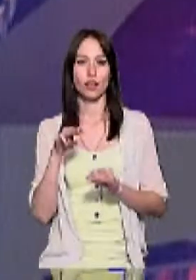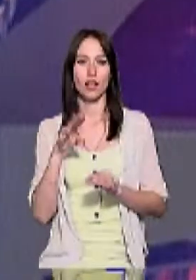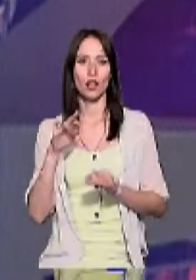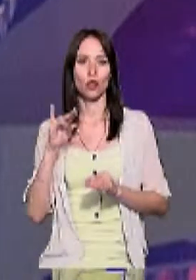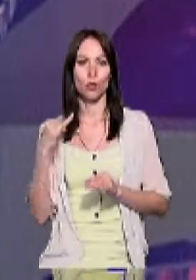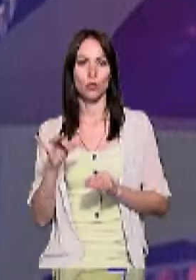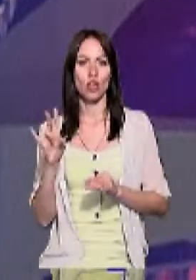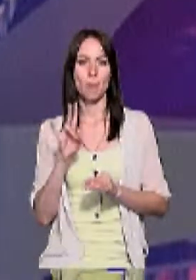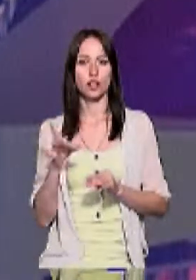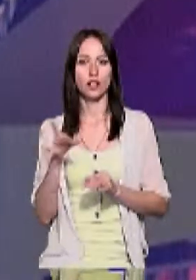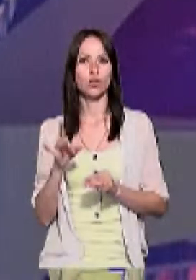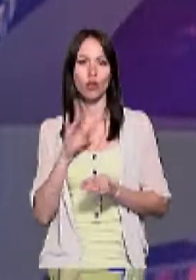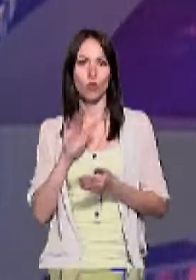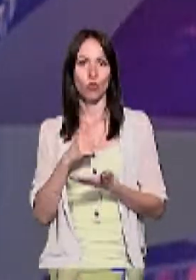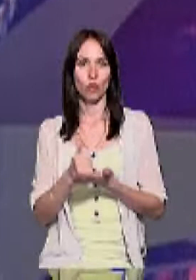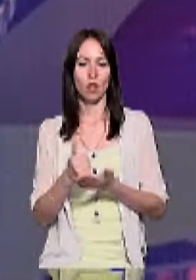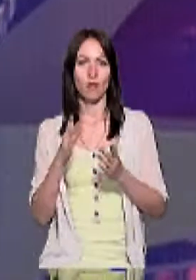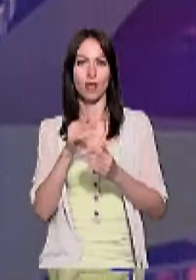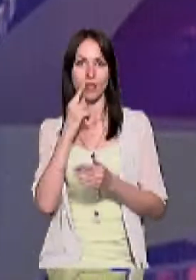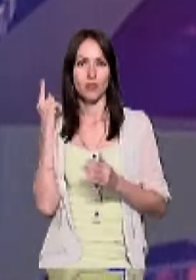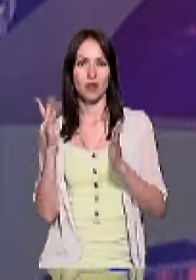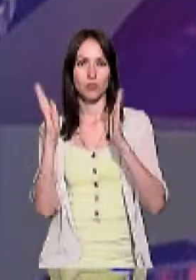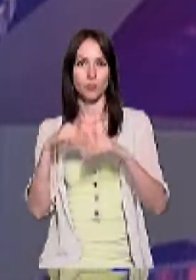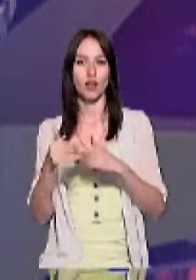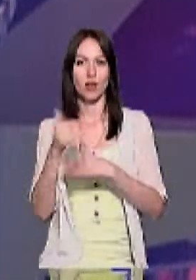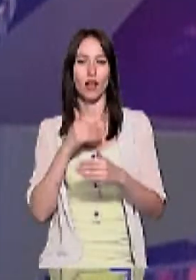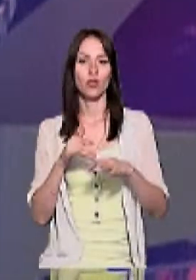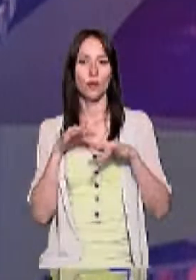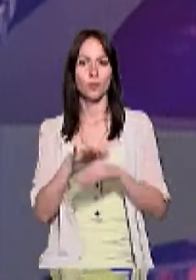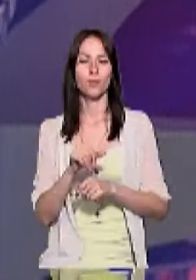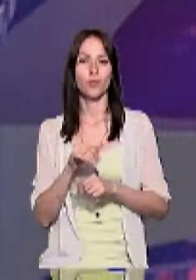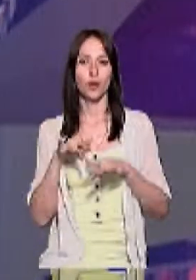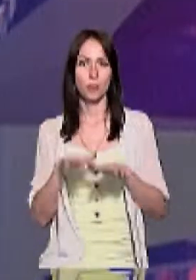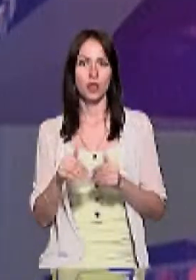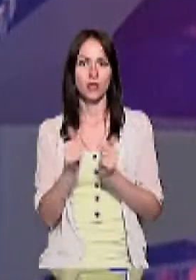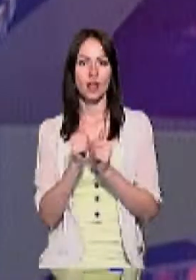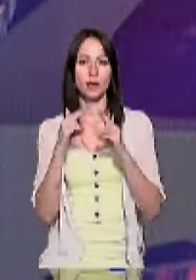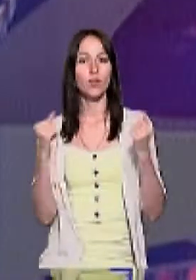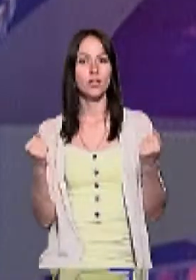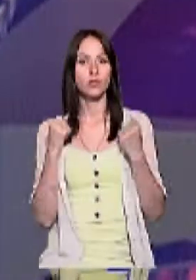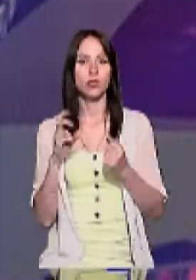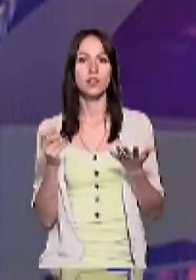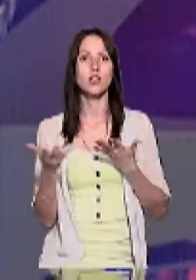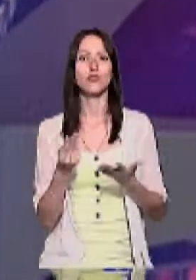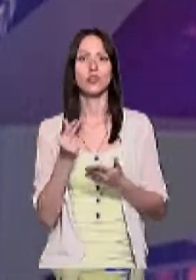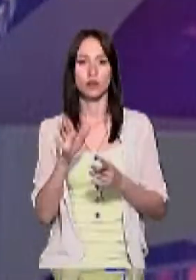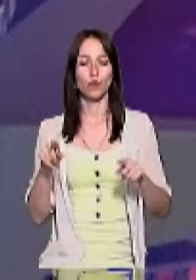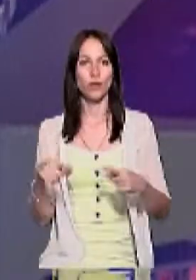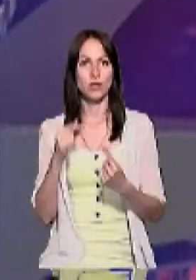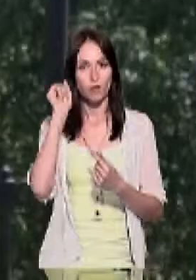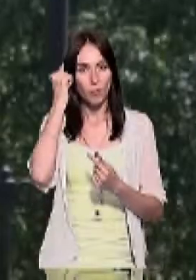Топчій. Погруддя завалили напередодні під час акції біля Палацу спорту, за чиї кошти відновлюватимуть пам'ятник, дізнавалася Світлана